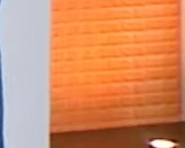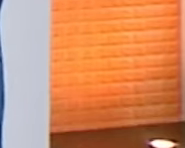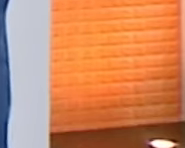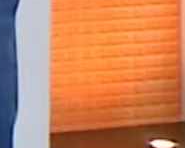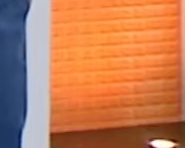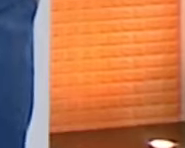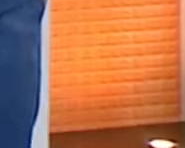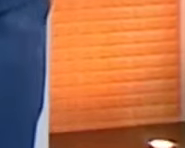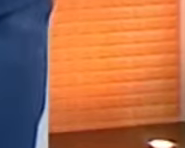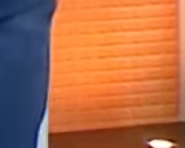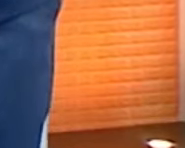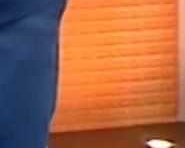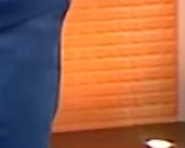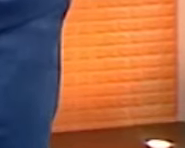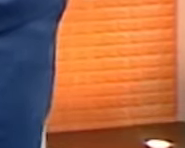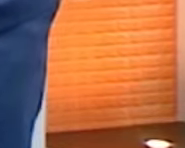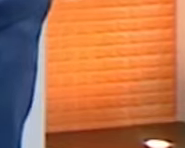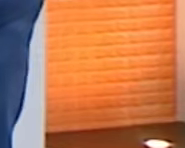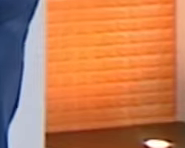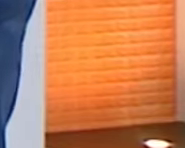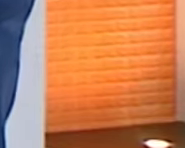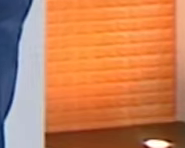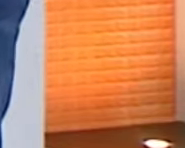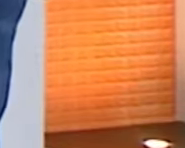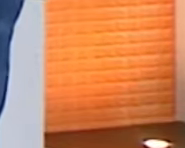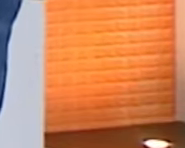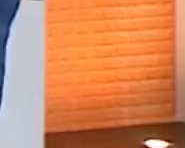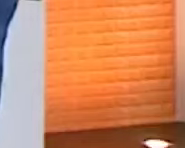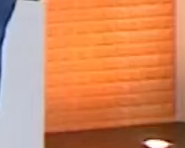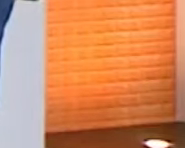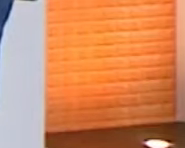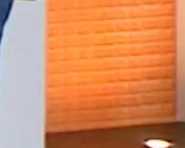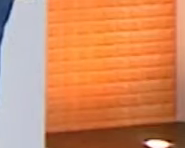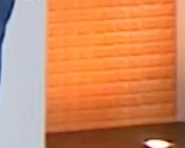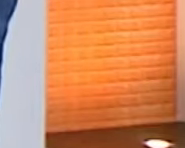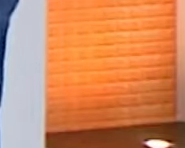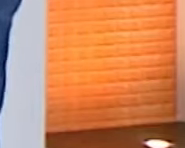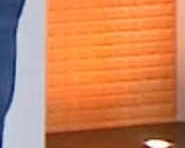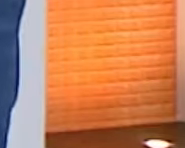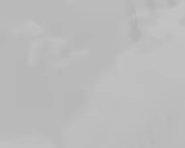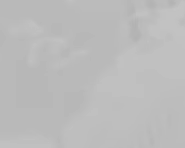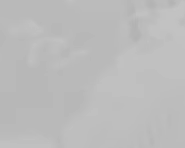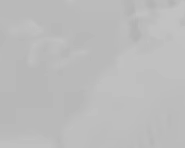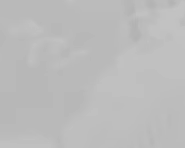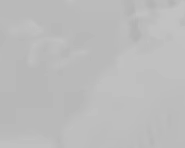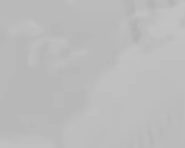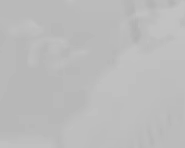TV at sa www.gmanews.tv.